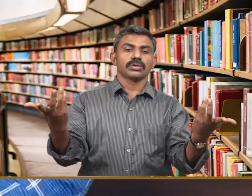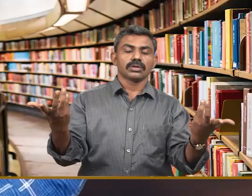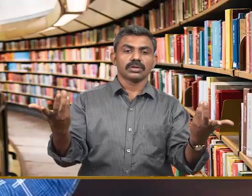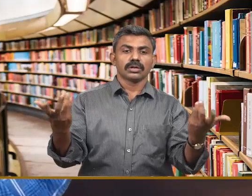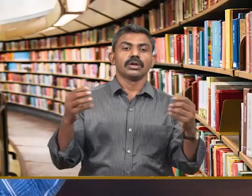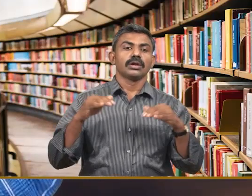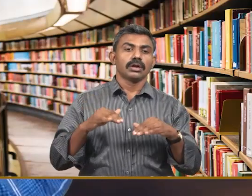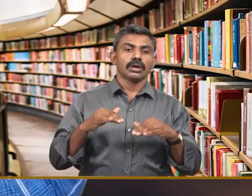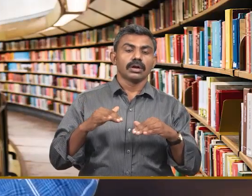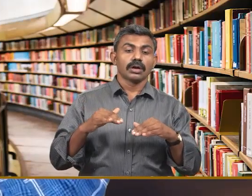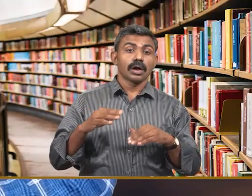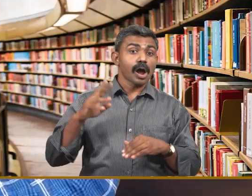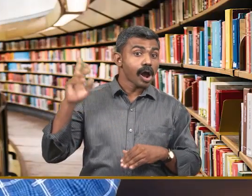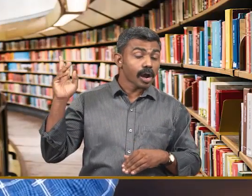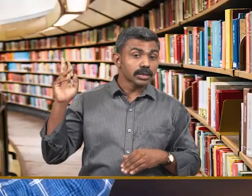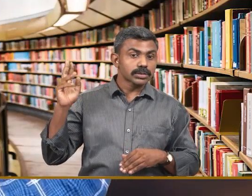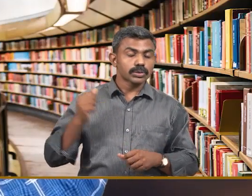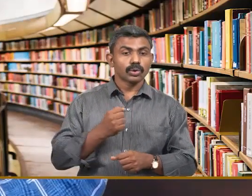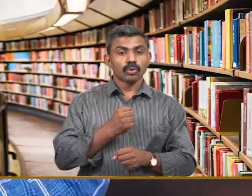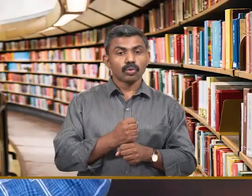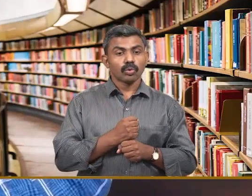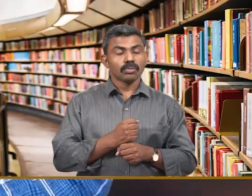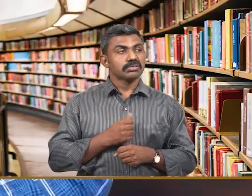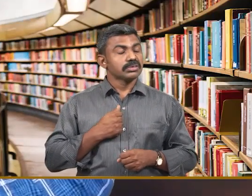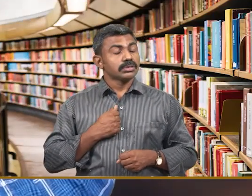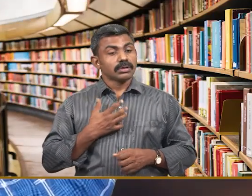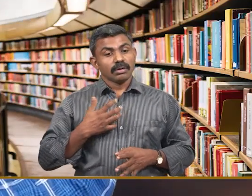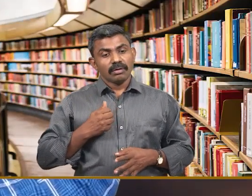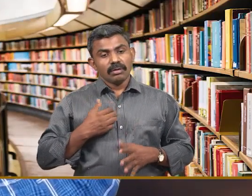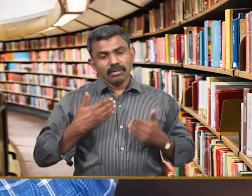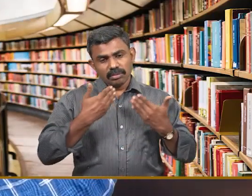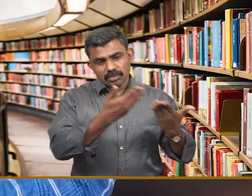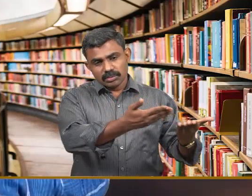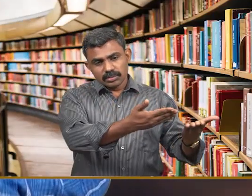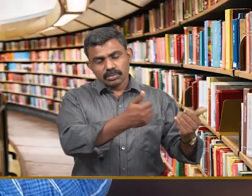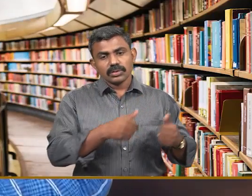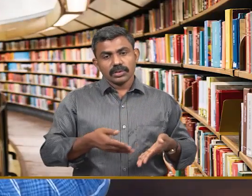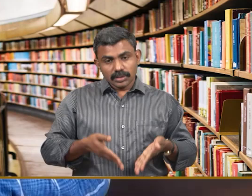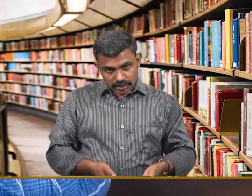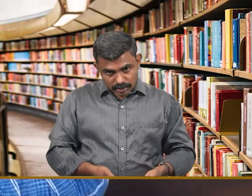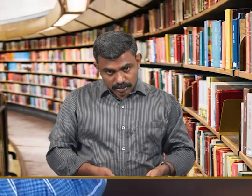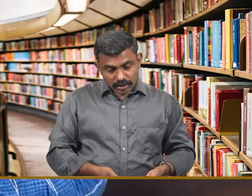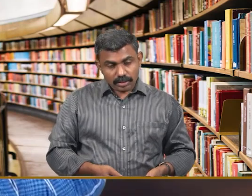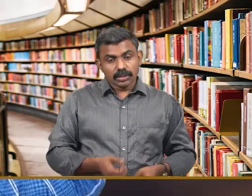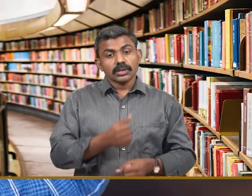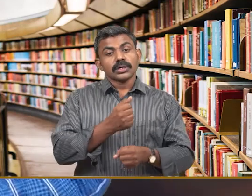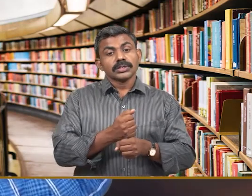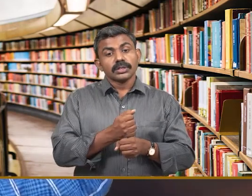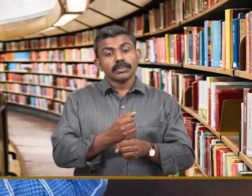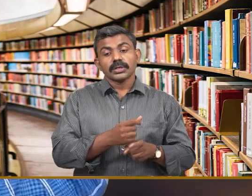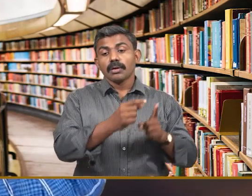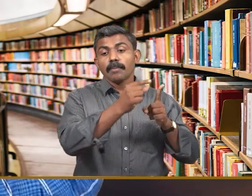இதனால் என்னதுன்னா அங்கேருந்து அரசு மீது அங்கே ஜெர்மனி மக்கள் எதிர்ப்பை தெரிவித்தாங்க. ஸோ இந்த நேரத்தில் தான் ஜெர்மனியில்